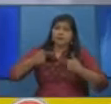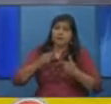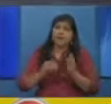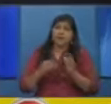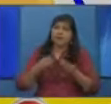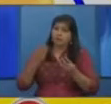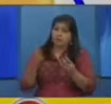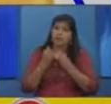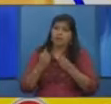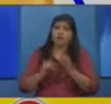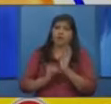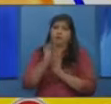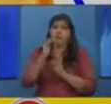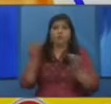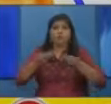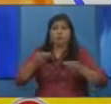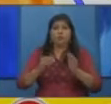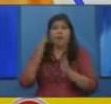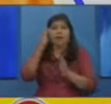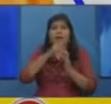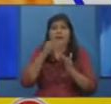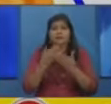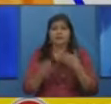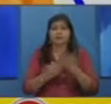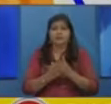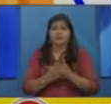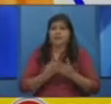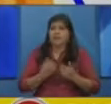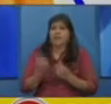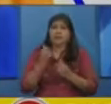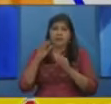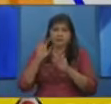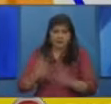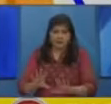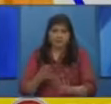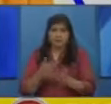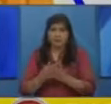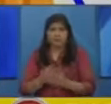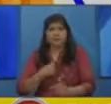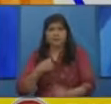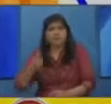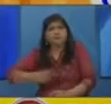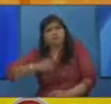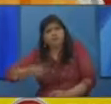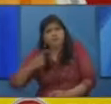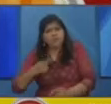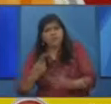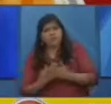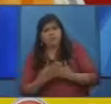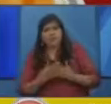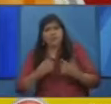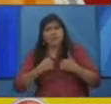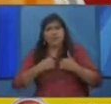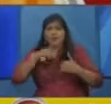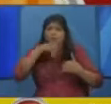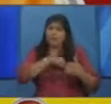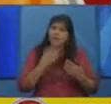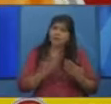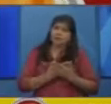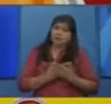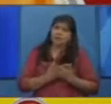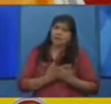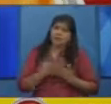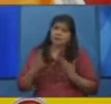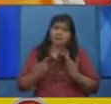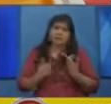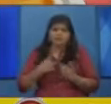हाइट्स। वैसे ऐसी ताकतें भी मौजूद रही हैं जो निरंतर हमारे मन में संदेह